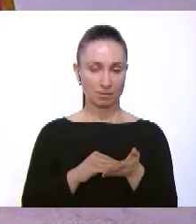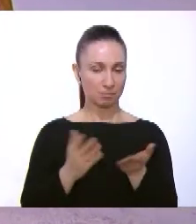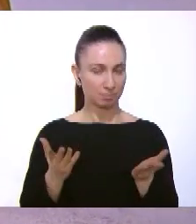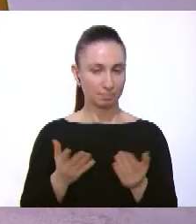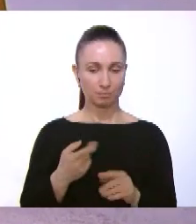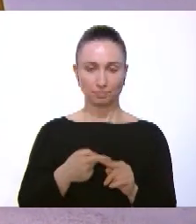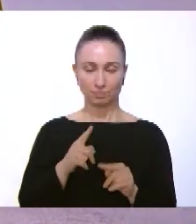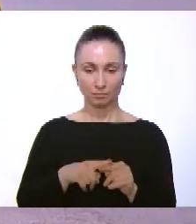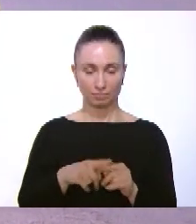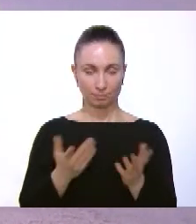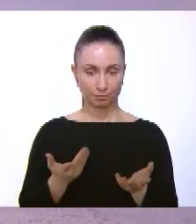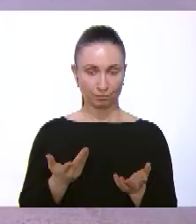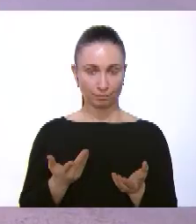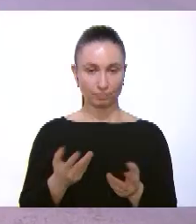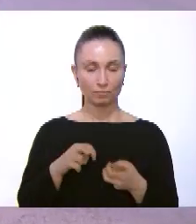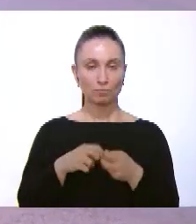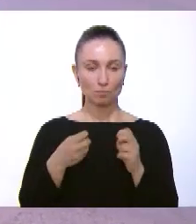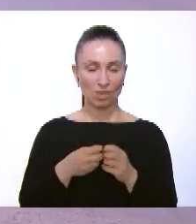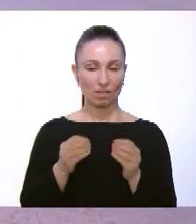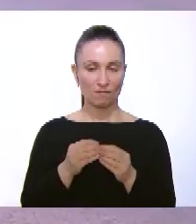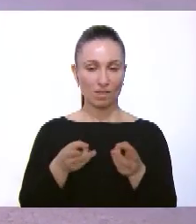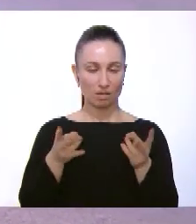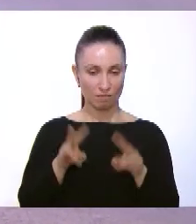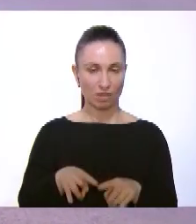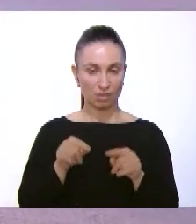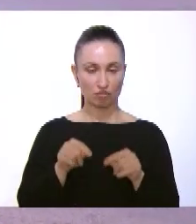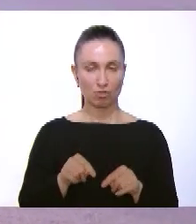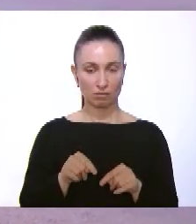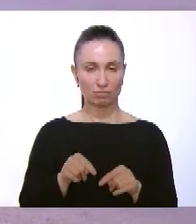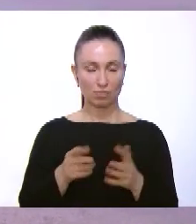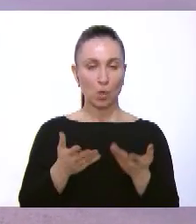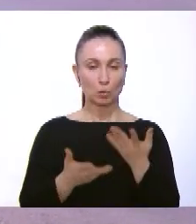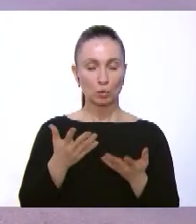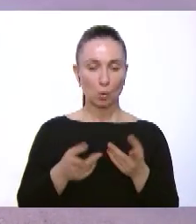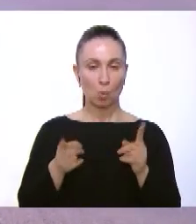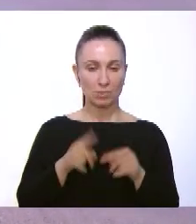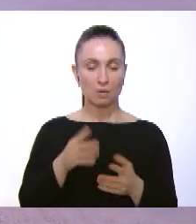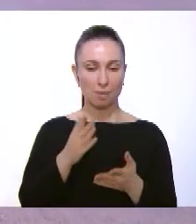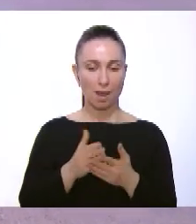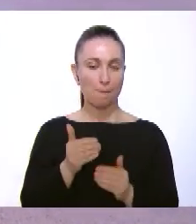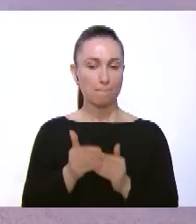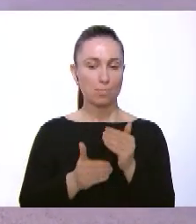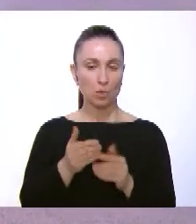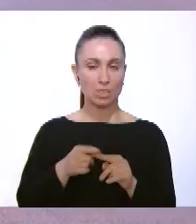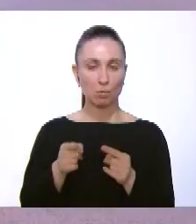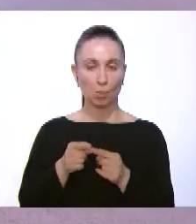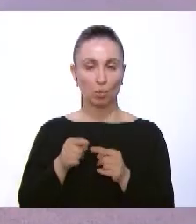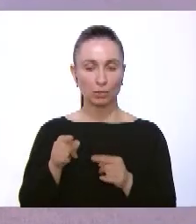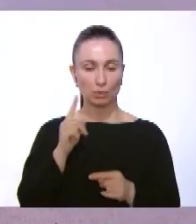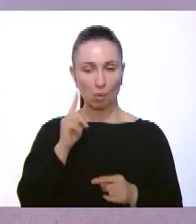აღწერილი. შესაბამისად, პრობლემა რჩება, გამოწვევა რჩება, თუმცა არის პროგრესი იმ კუთხით, რომ